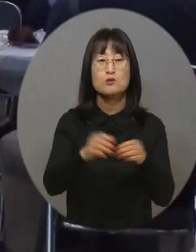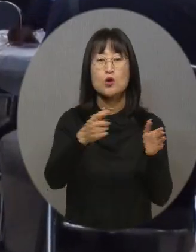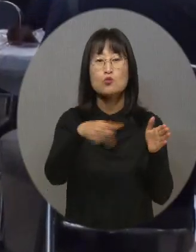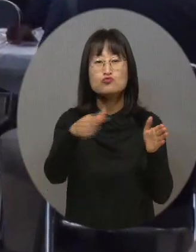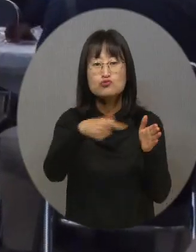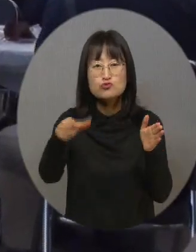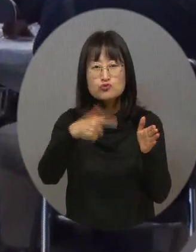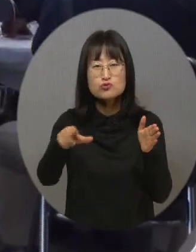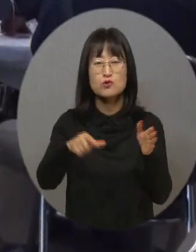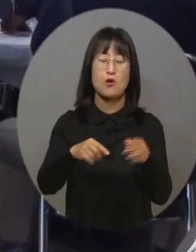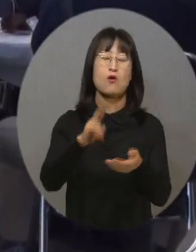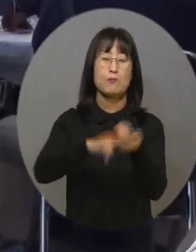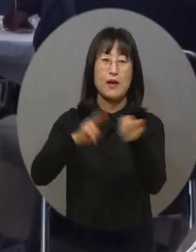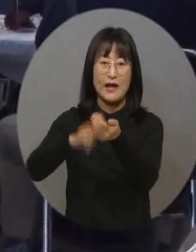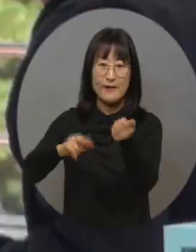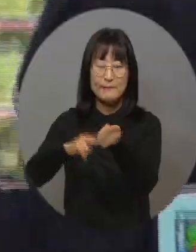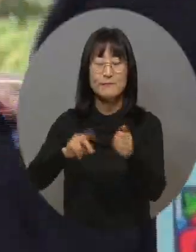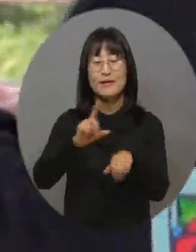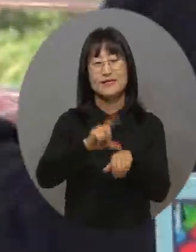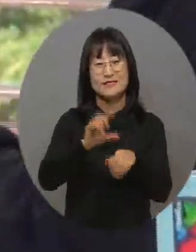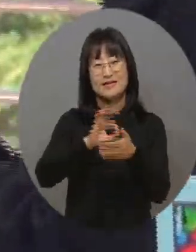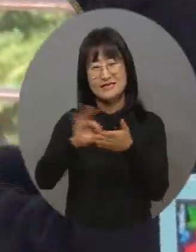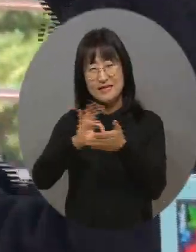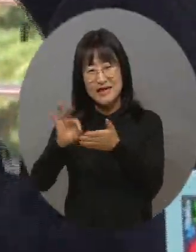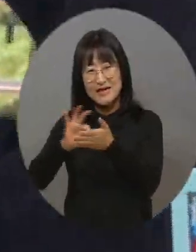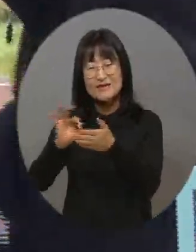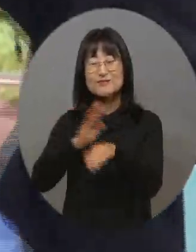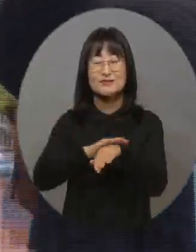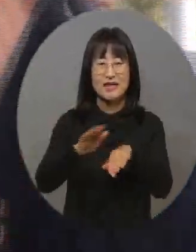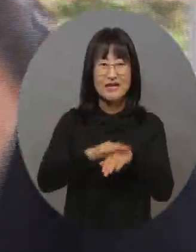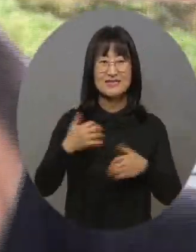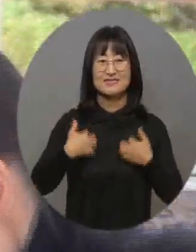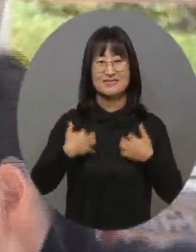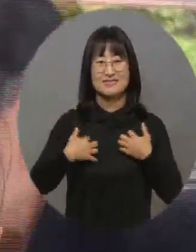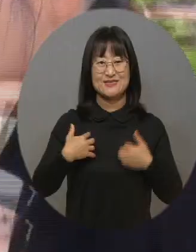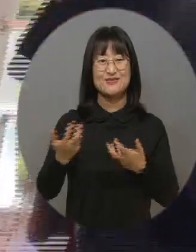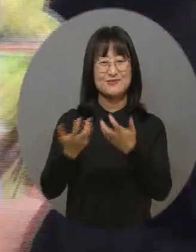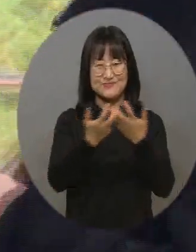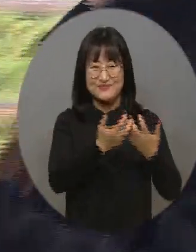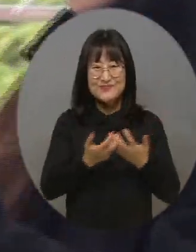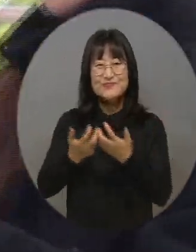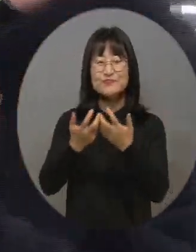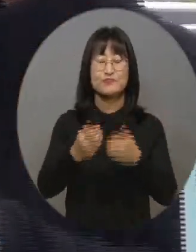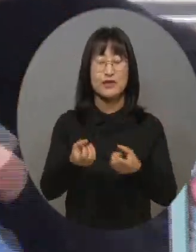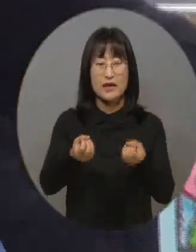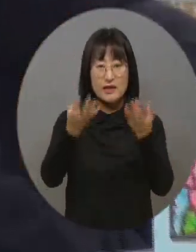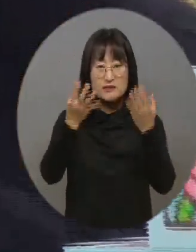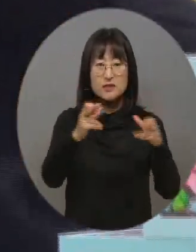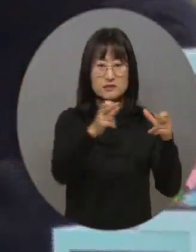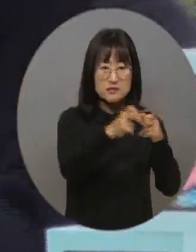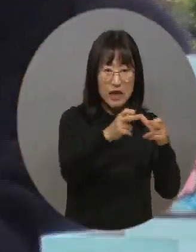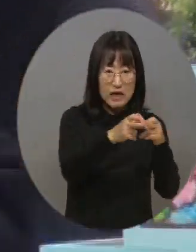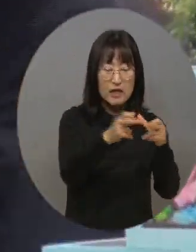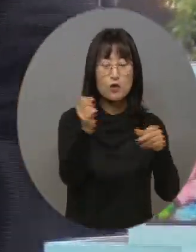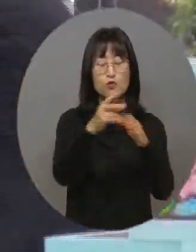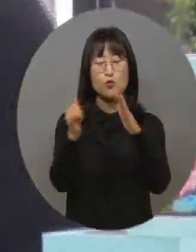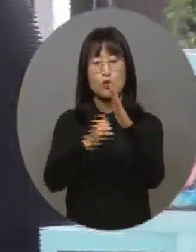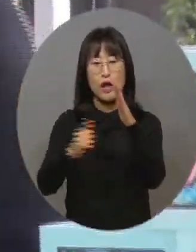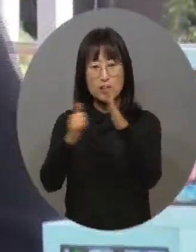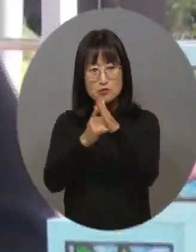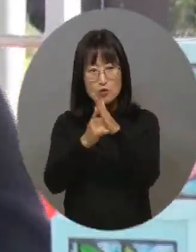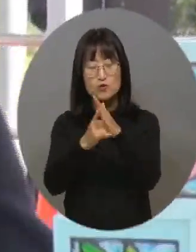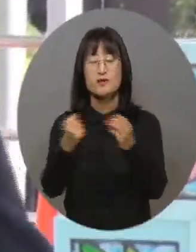봉사하며 시간을 나누는 모습엔 즐거움이 가득합니다. 이 행사는 장애인과 그